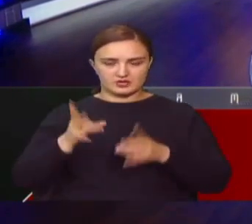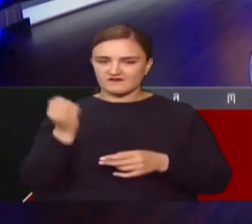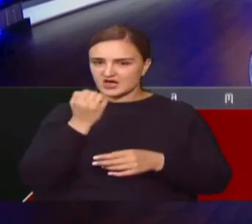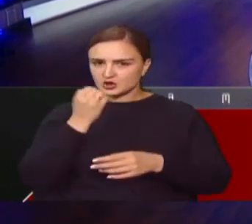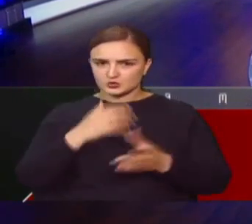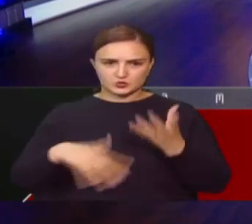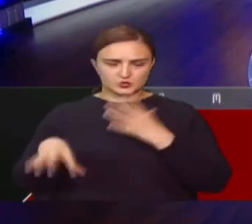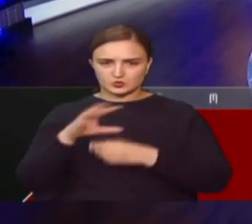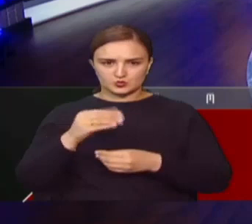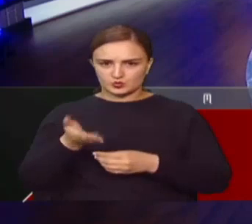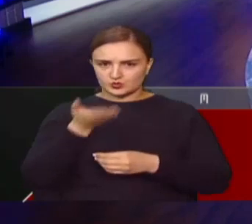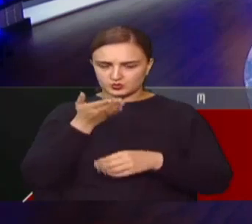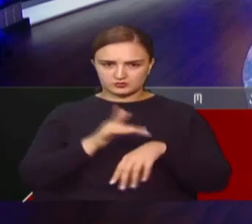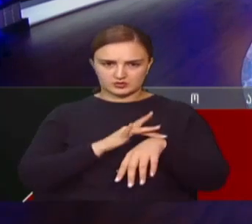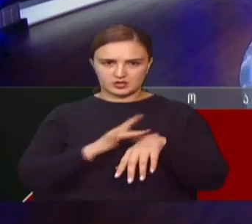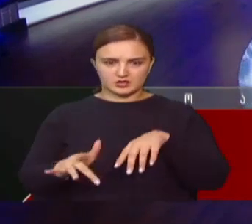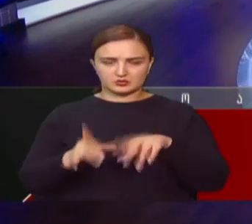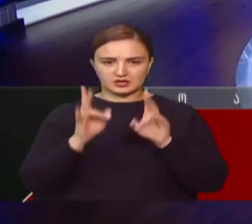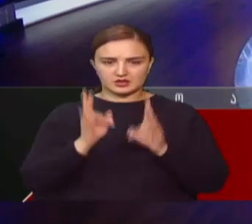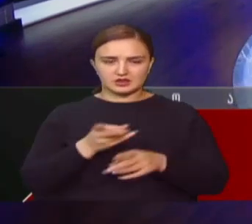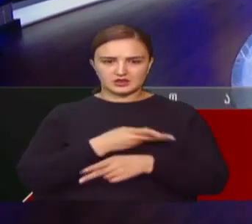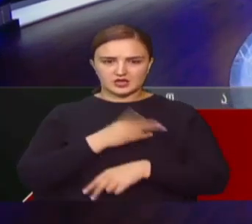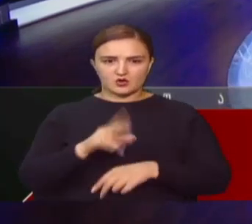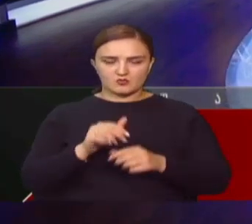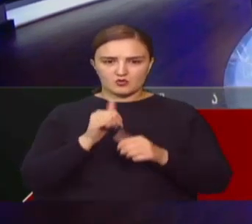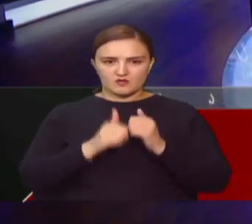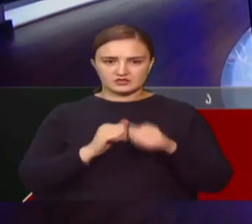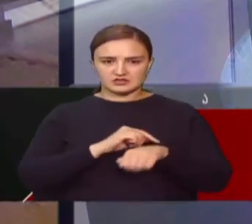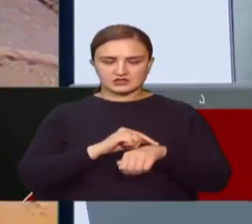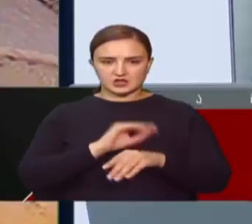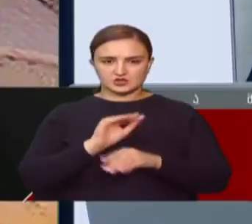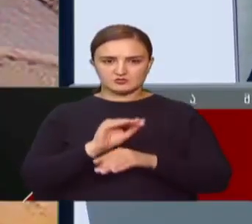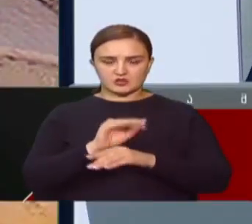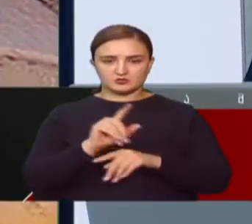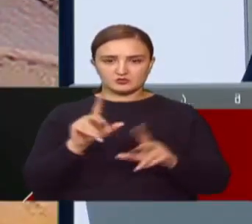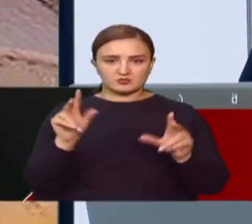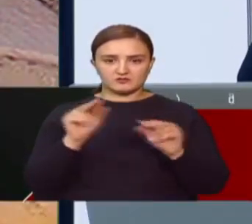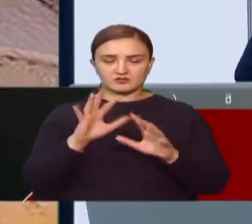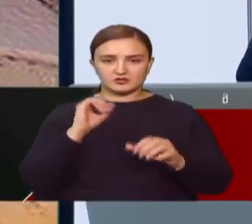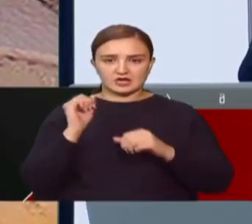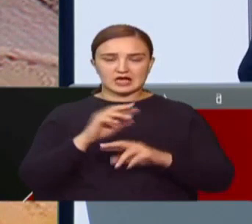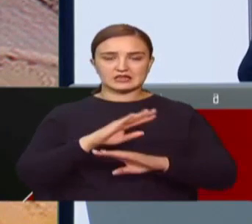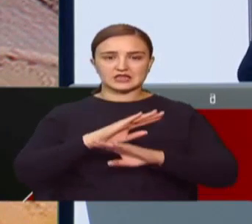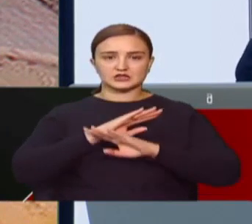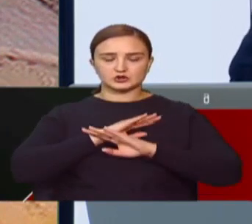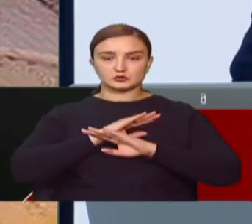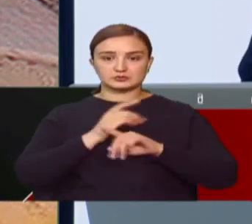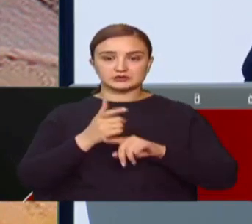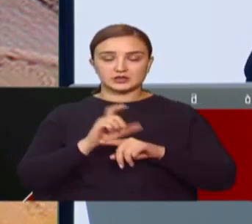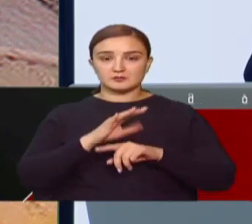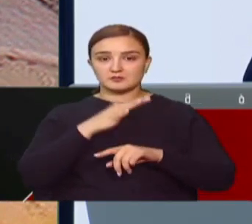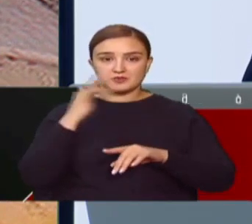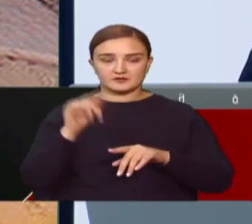ინფრასტრუქტურა თითქმის სრულად გაანადგურა. დაღუპულთა რიცხვი კი ყოველ საათში იზრდება. სტიქიის შედეგად გარდაცვლილთა კატასტროფულად